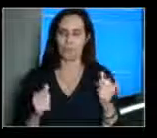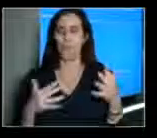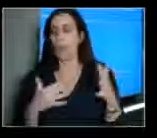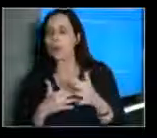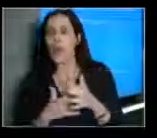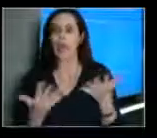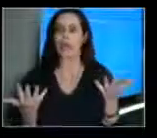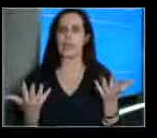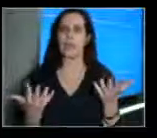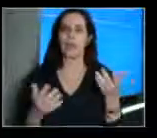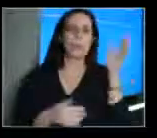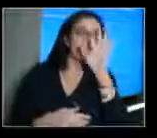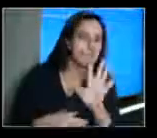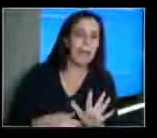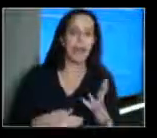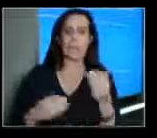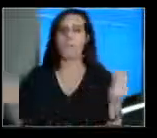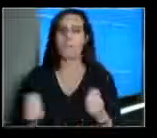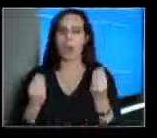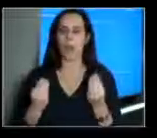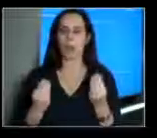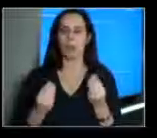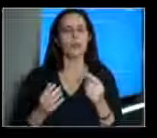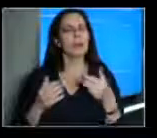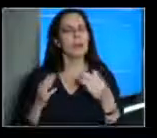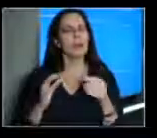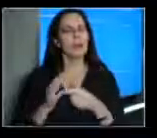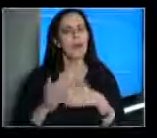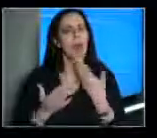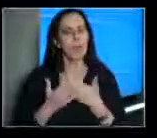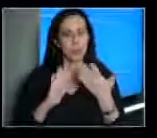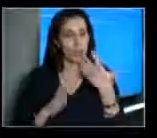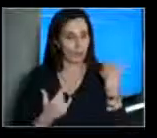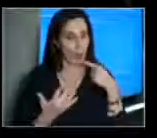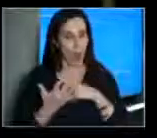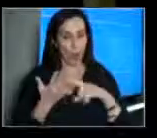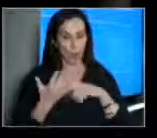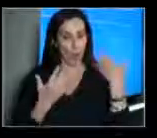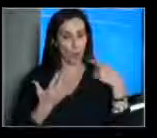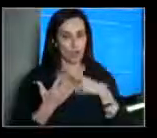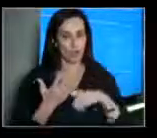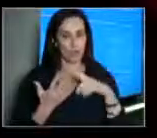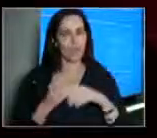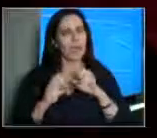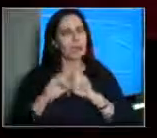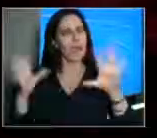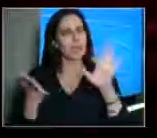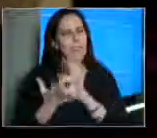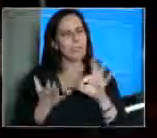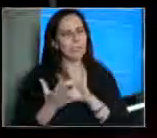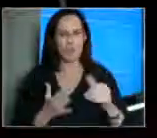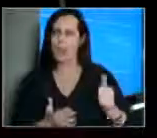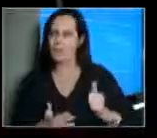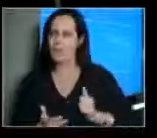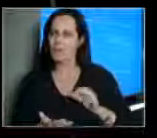תחקיר או סרט או משהו מעין זה, ובעיקר העובדה שלפני כמה חודשים, התפרסמה ידיעה שהצבא